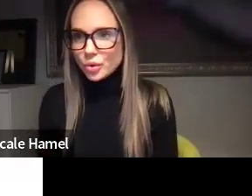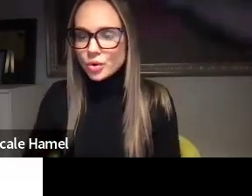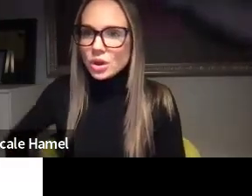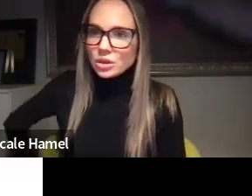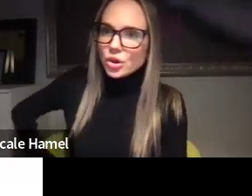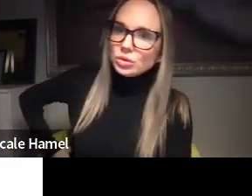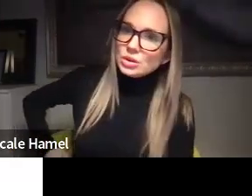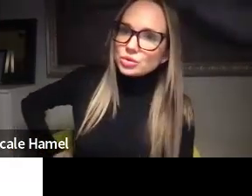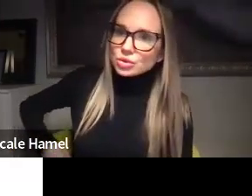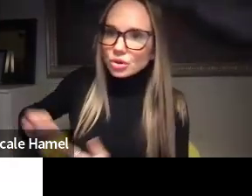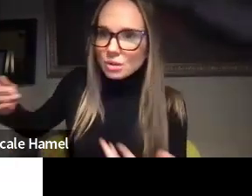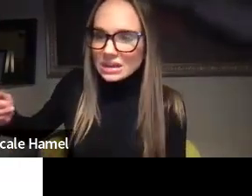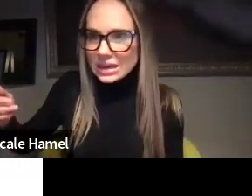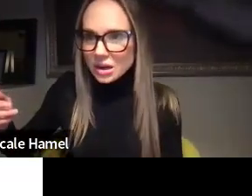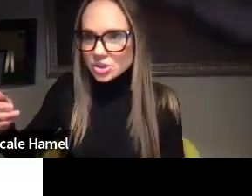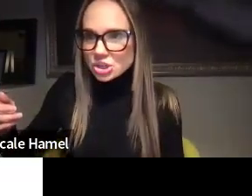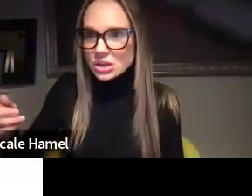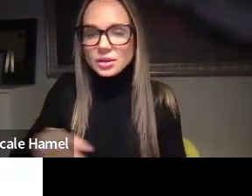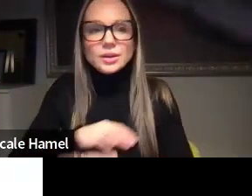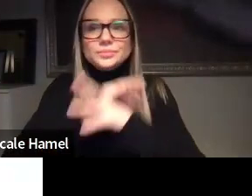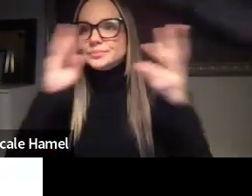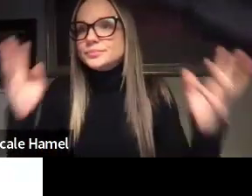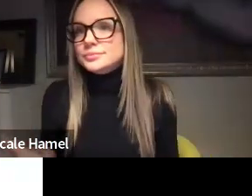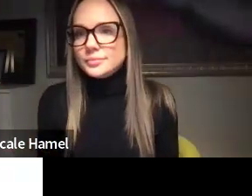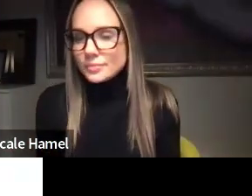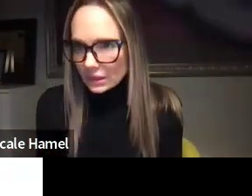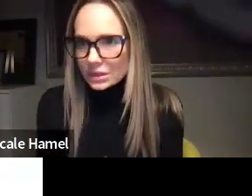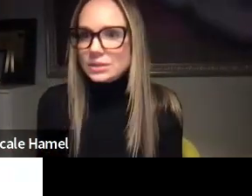rétréci un peu, il y a une des coutures qui a commencé à lâcher.